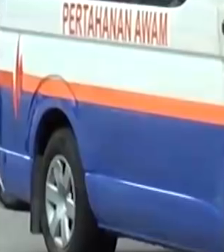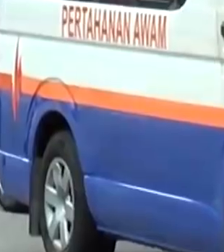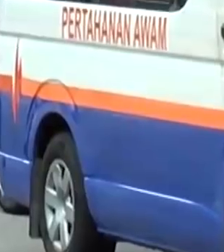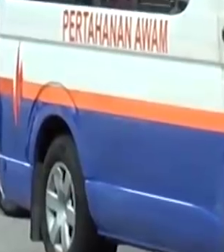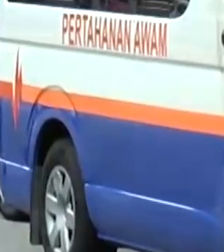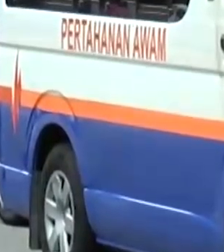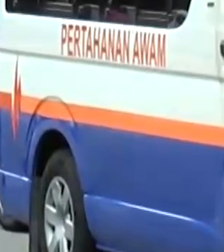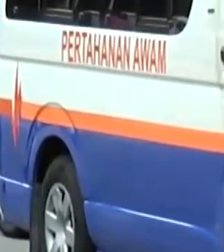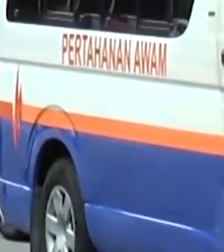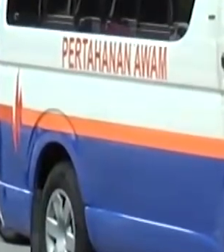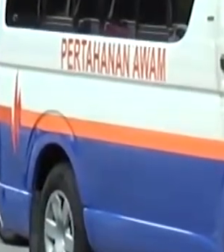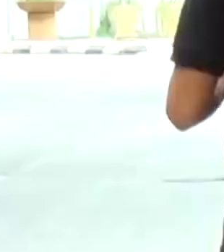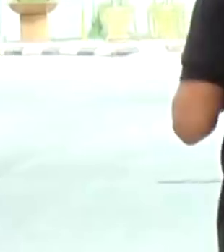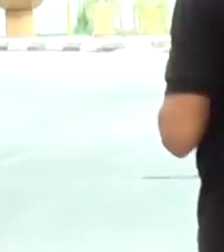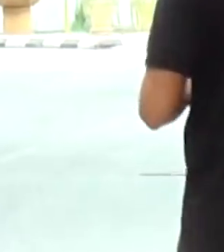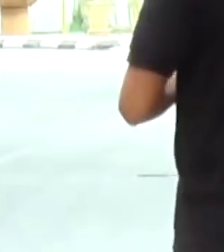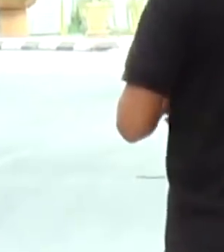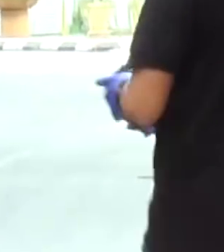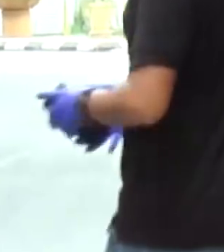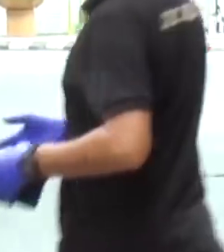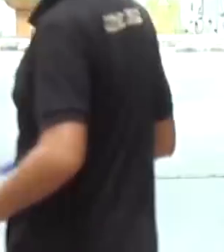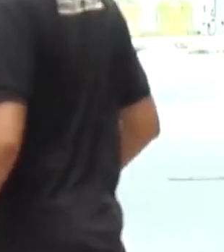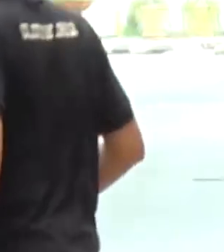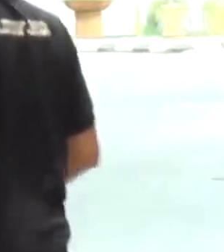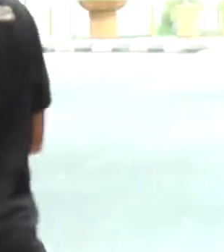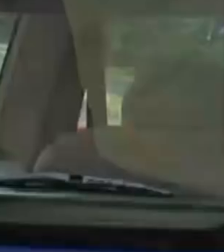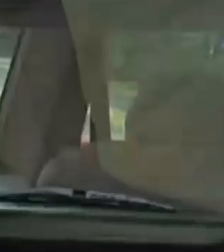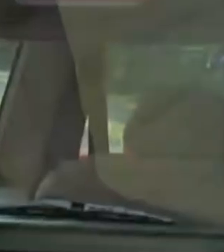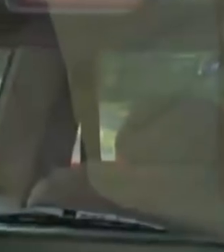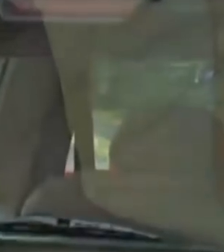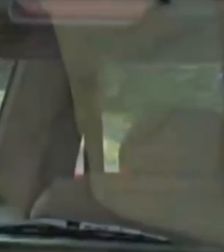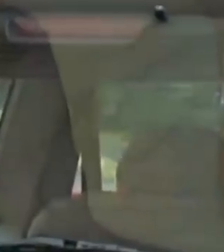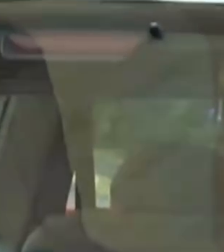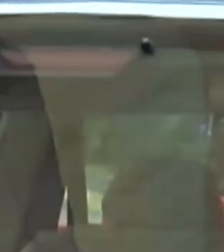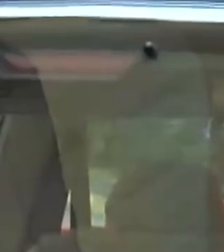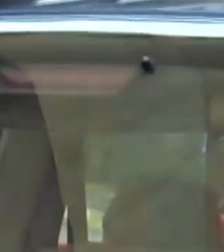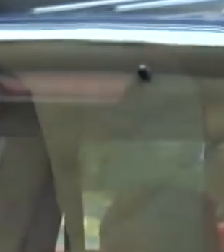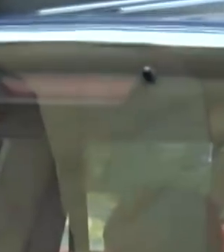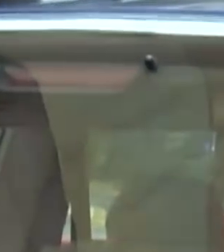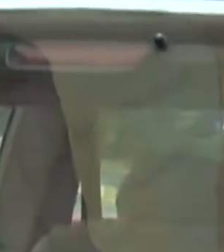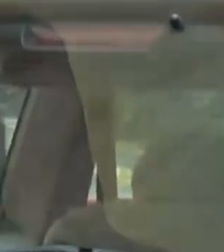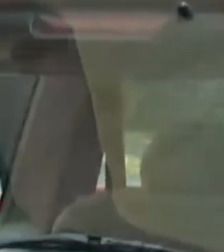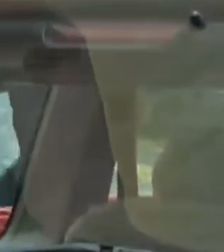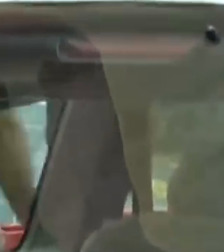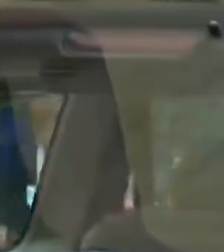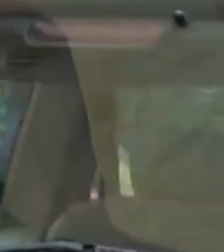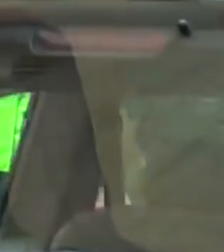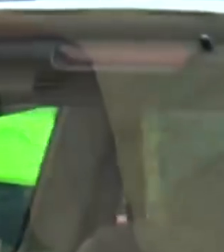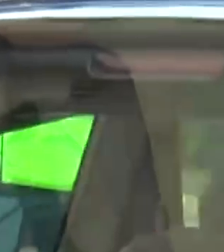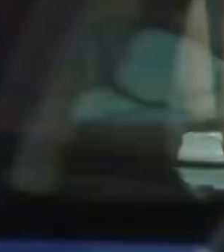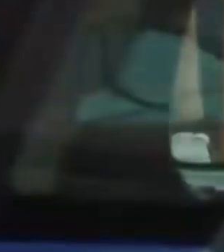Jadi untuk itu pihak immigration telah pun membawa mereka ke depo-depo